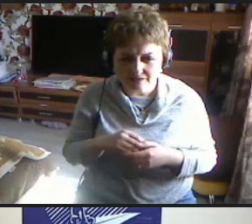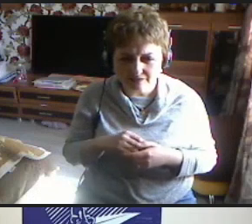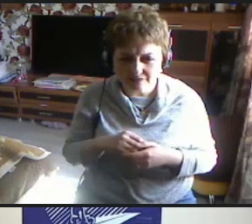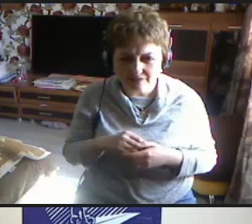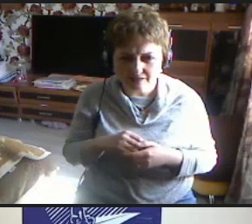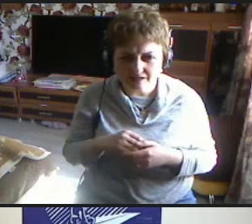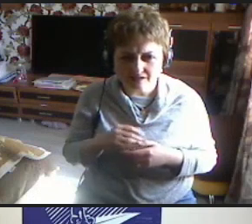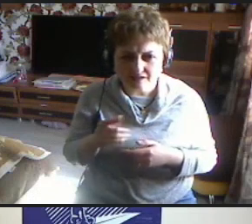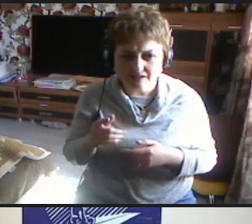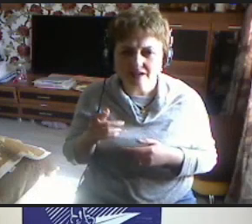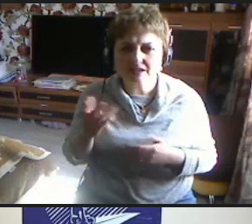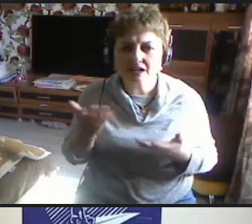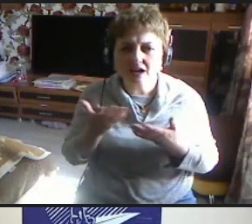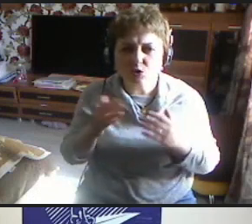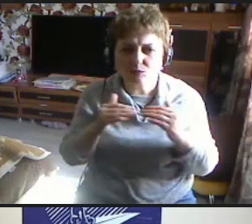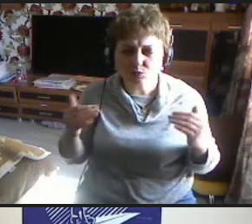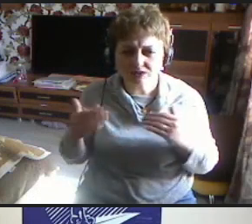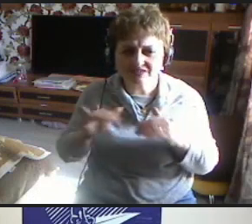каком уровне взаимодействия в разработке